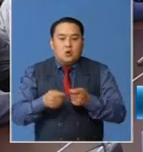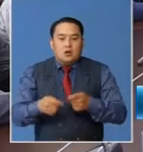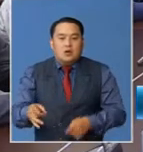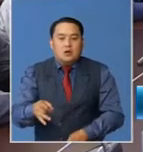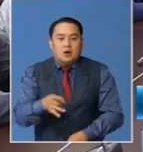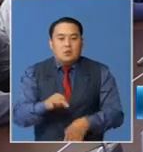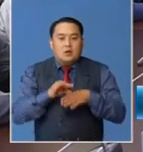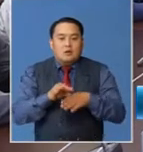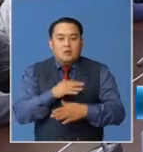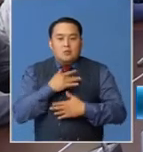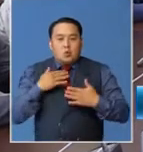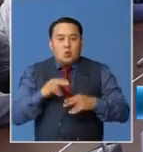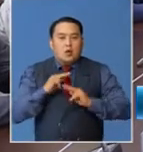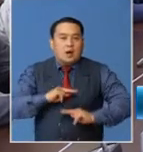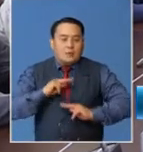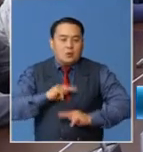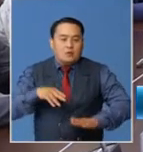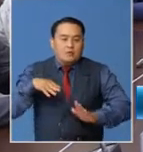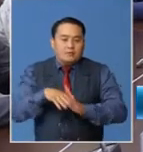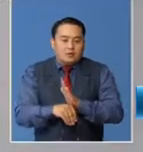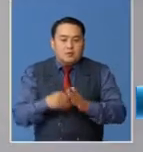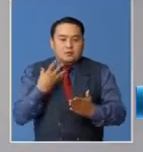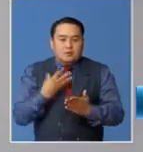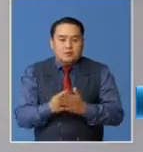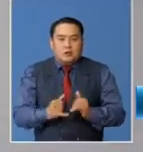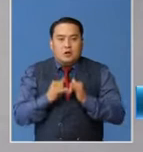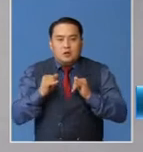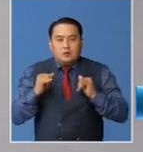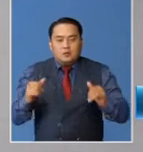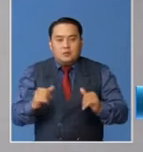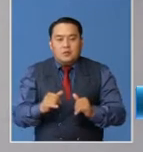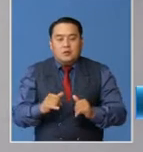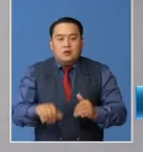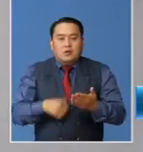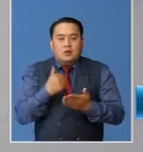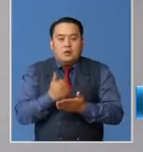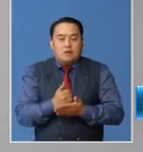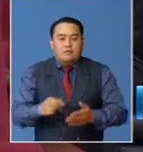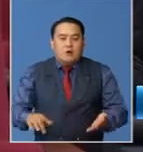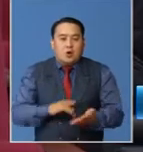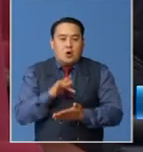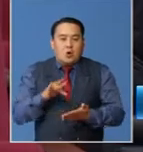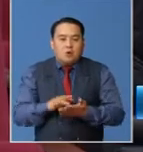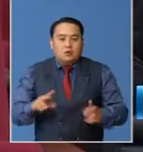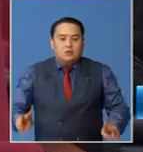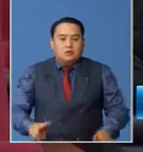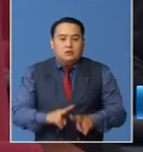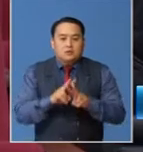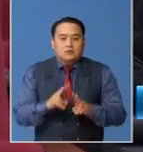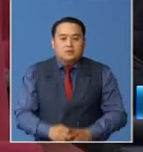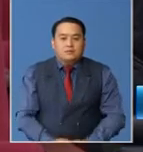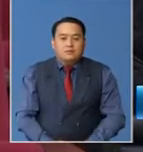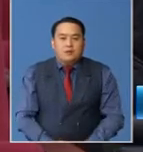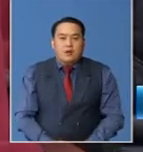региона проведено немало работы для внесения своей лепты в развитие и процветание главного города страны.